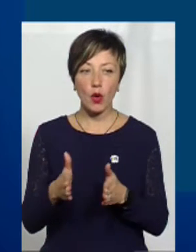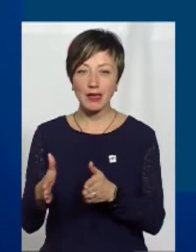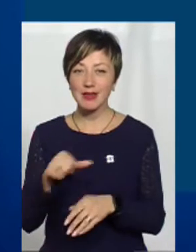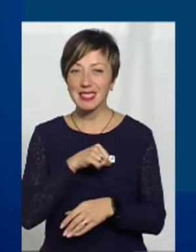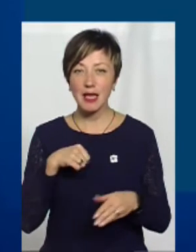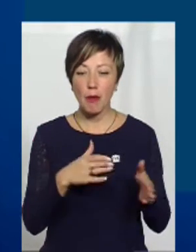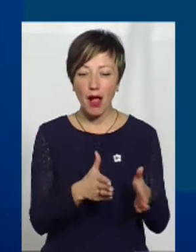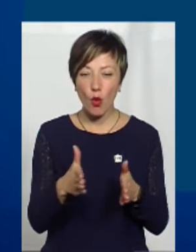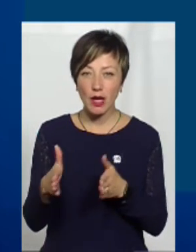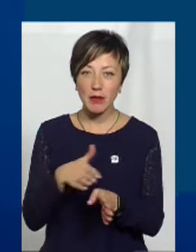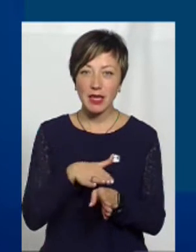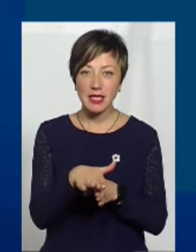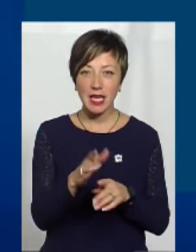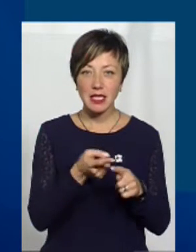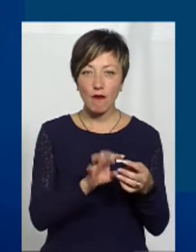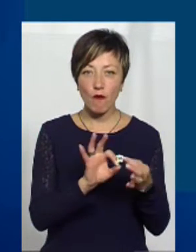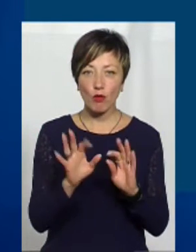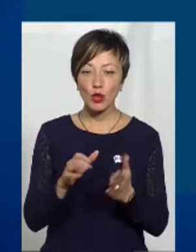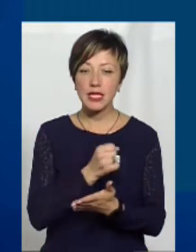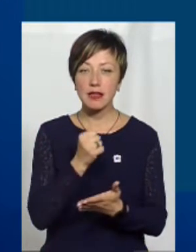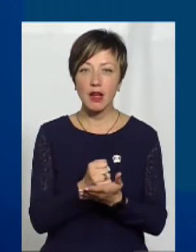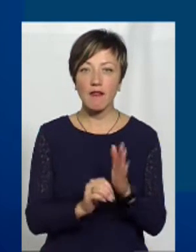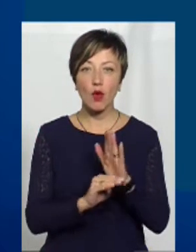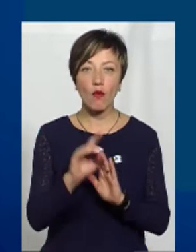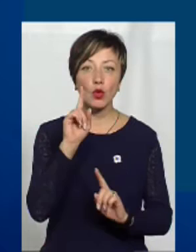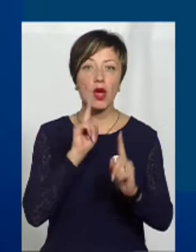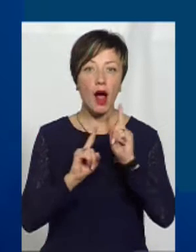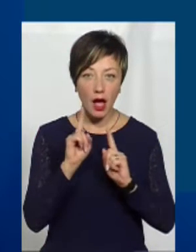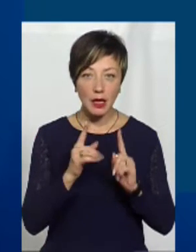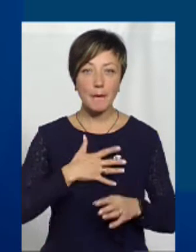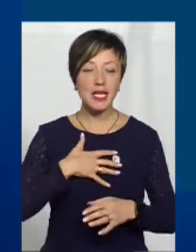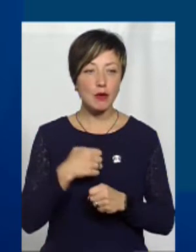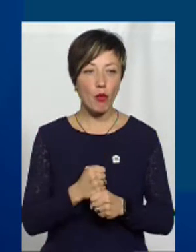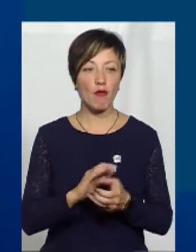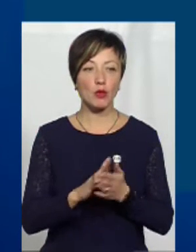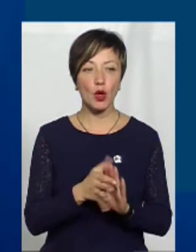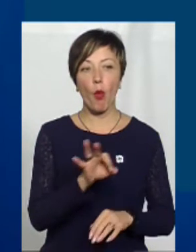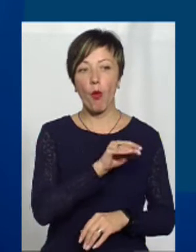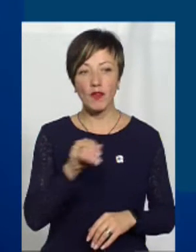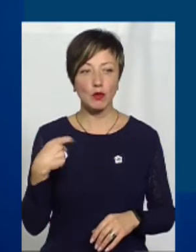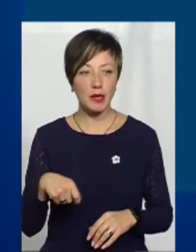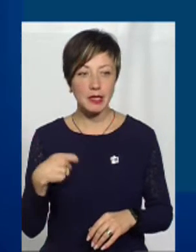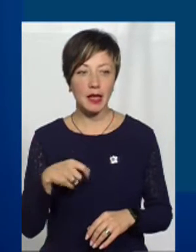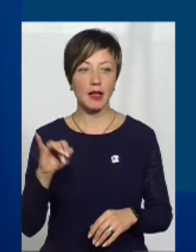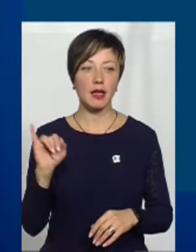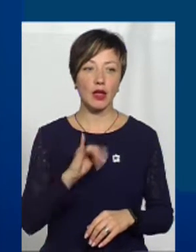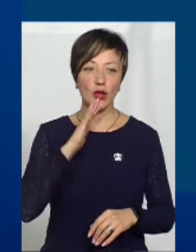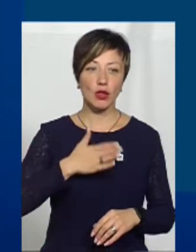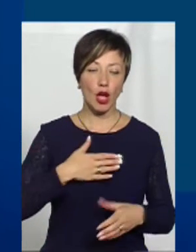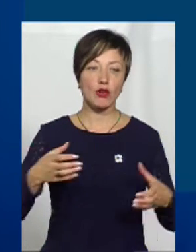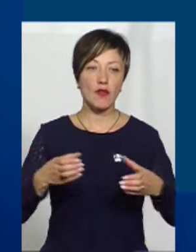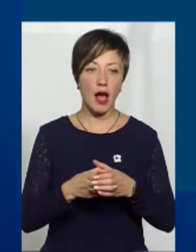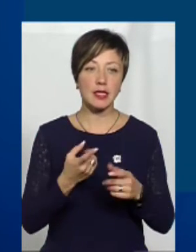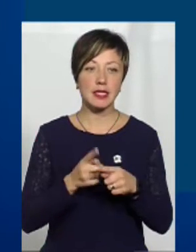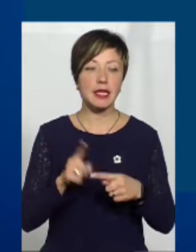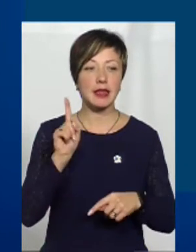алгоритм реалізації формули буде затверджуватись Верховною Радою. І принципова позиція і Офісу Президента, і нашої фракції –